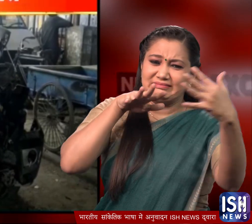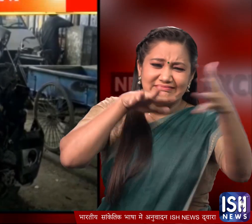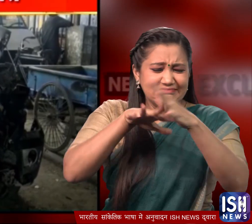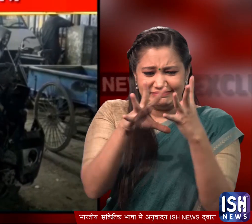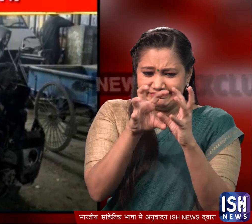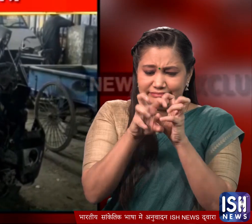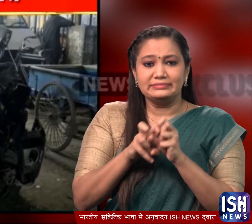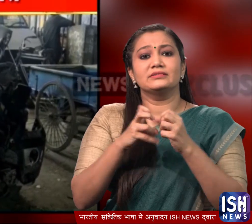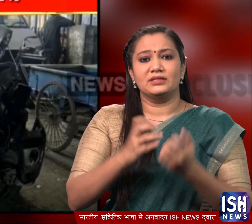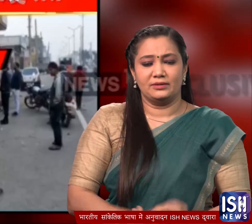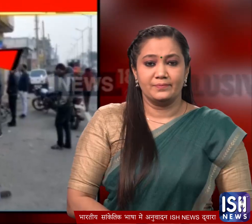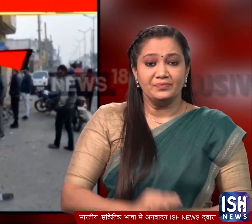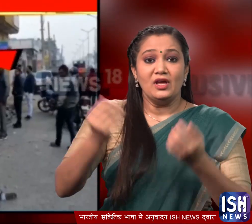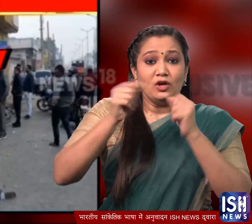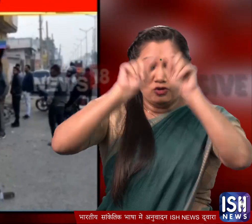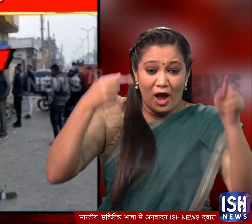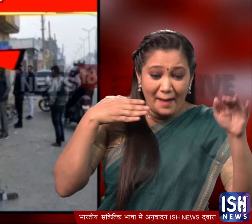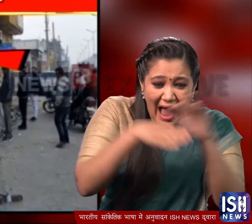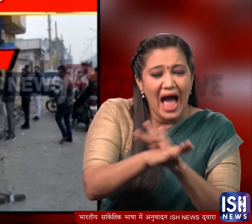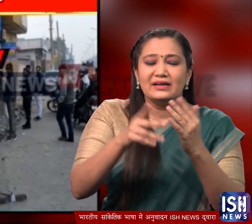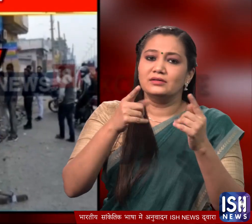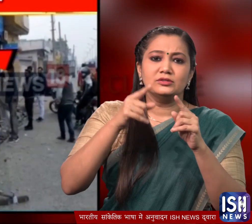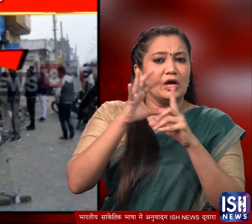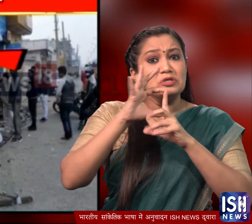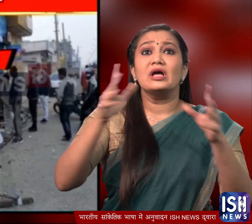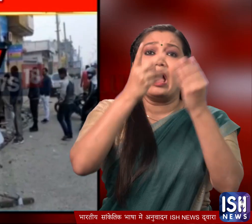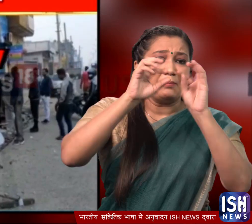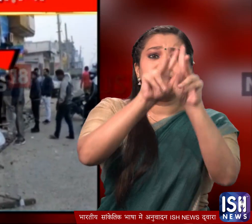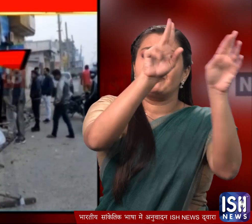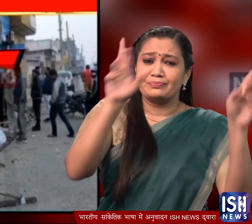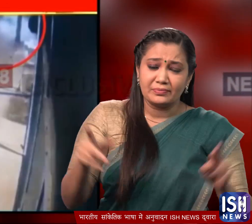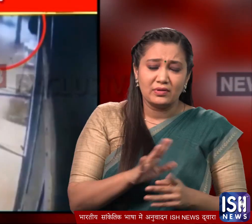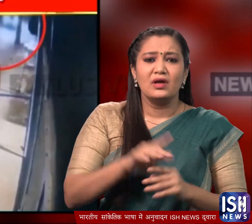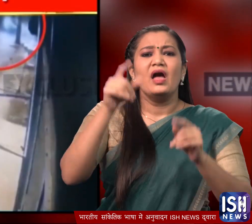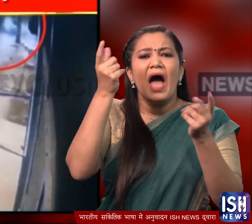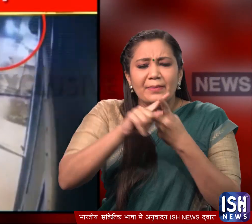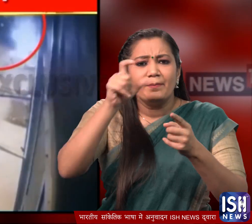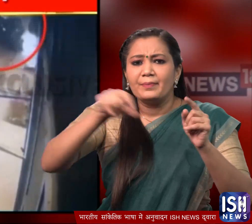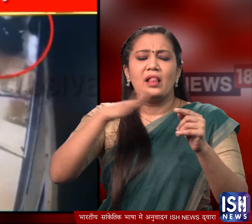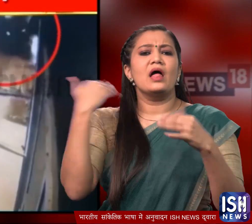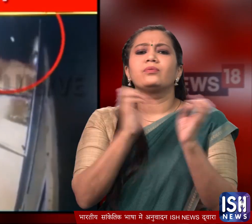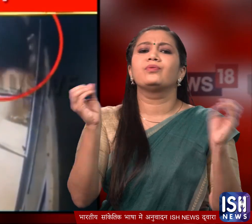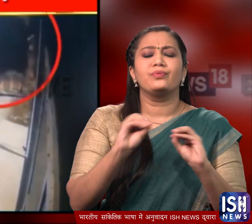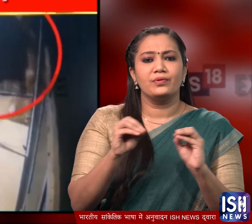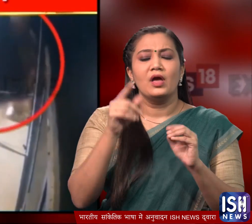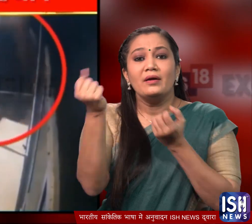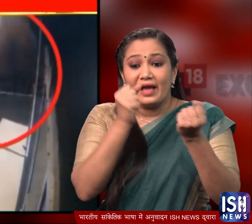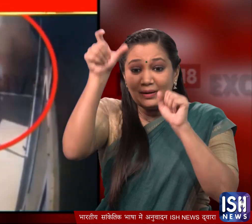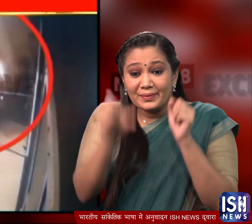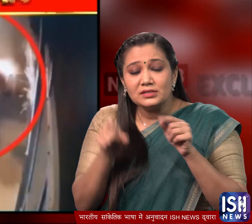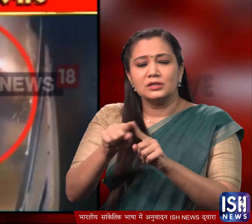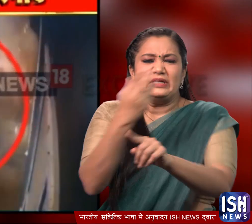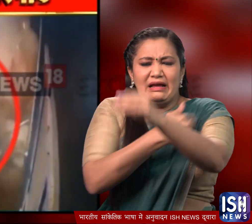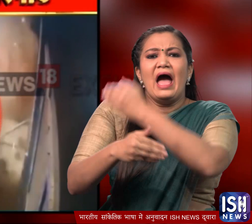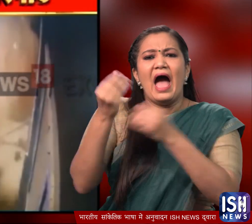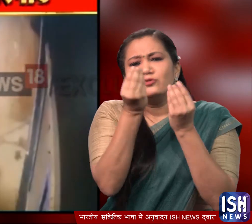हिस्सा पूरी तरह बर्बाद हो गया। जिस दुकान में वो कार घुसी थी उसे भी काफी नुकसान पहुंचा। हालांकि इस हादसे में किसी की जान नहीं गई और कार